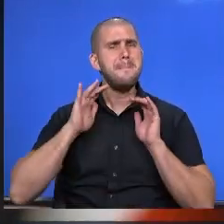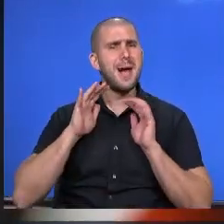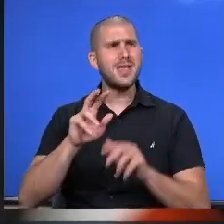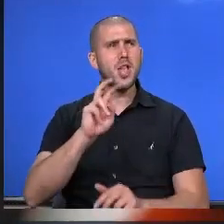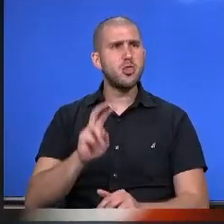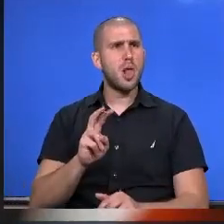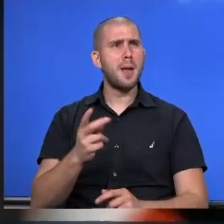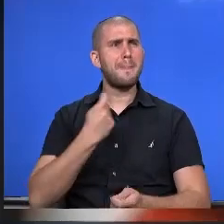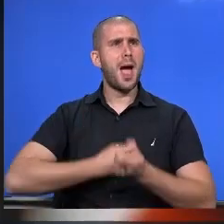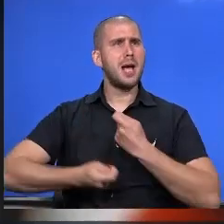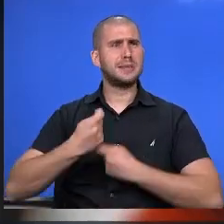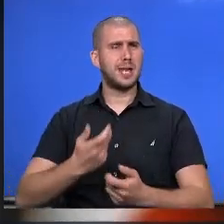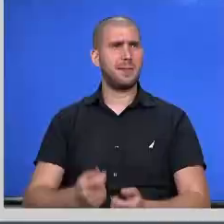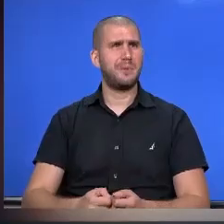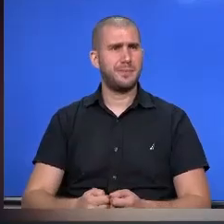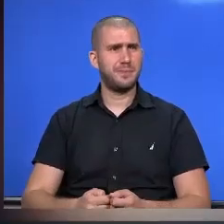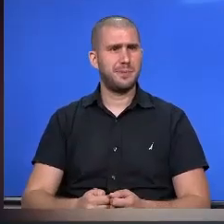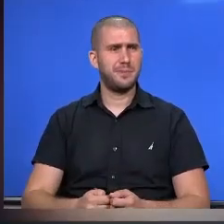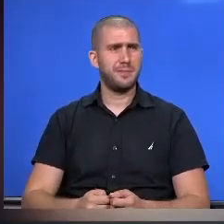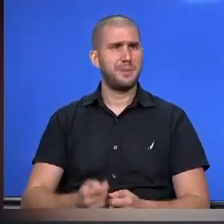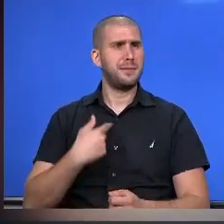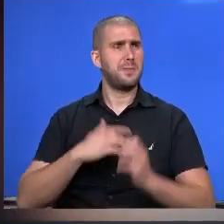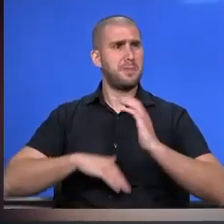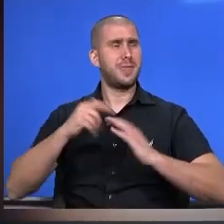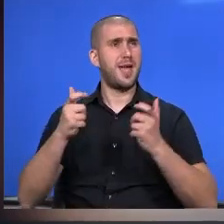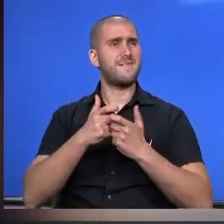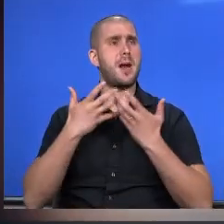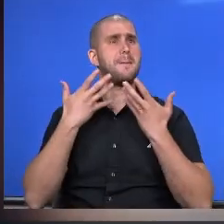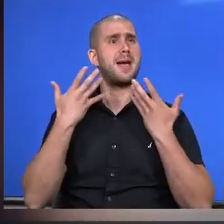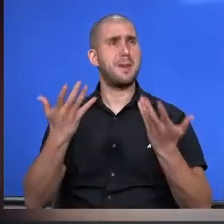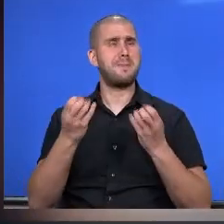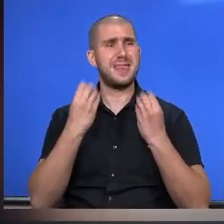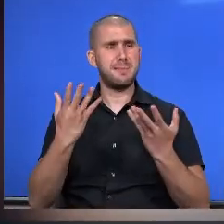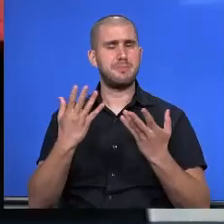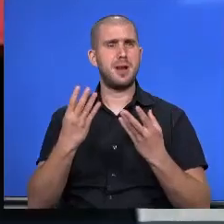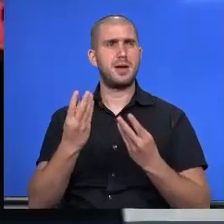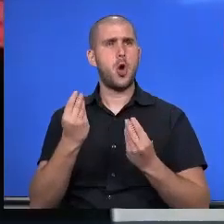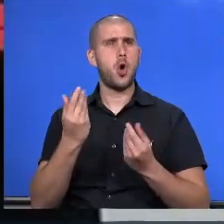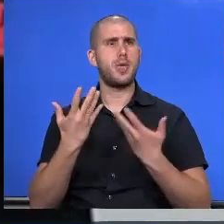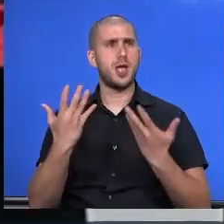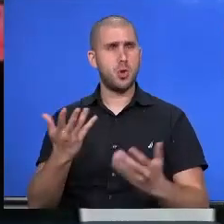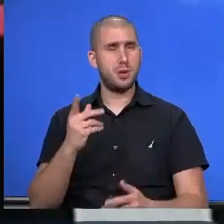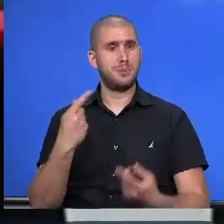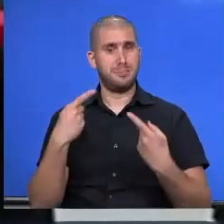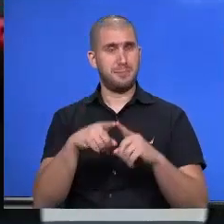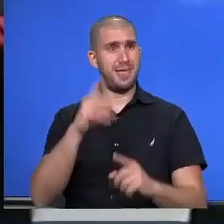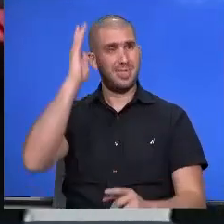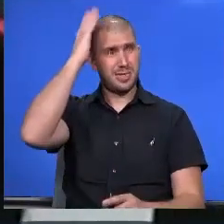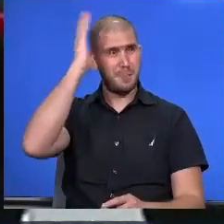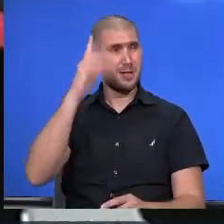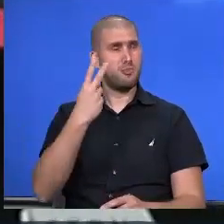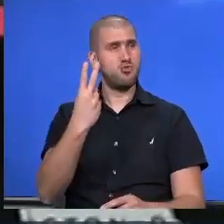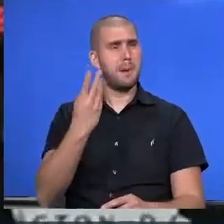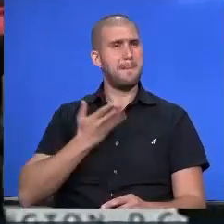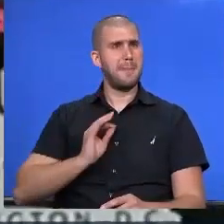of dollars in business making deals. I built an unbelievable company, tremendous cash. לצד טראמפ עומדים לדין גם שניים